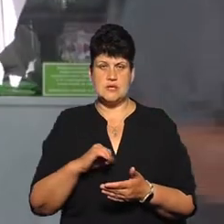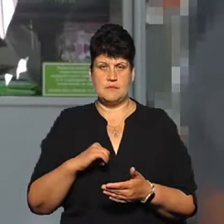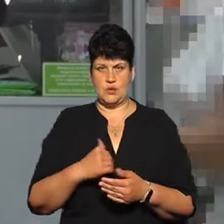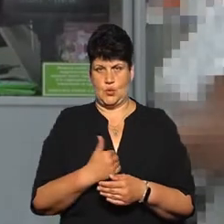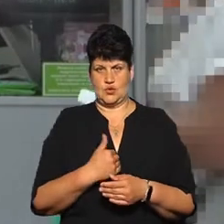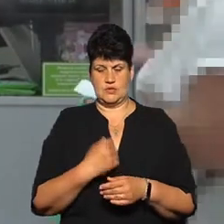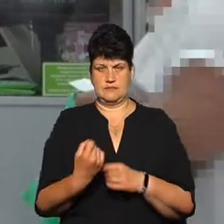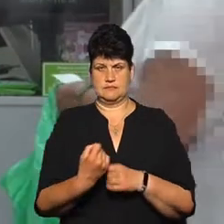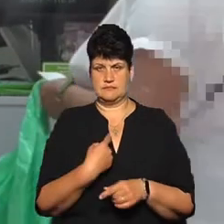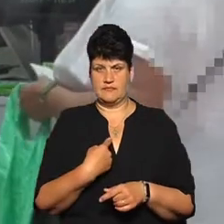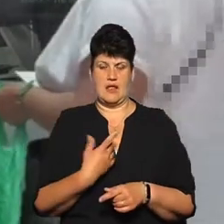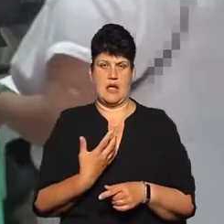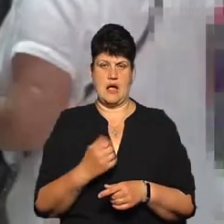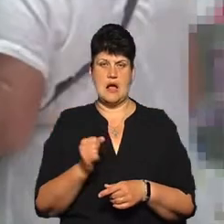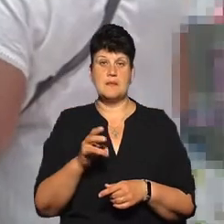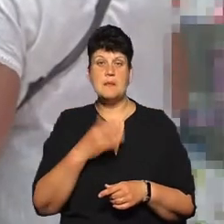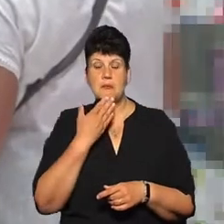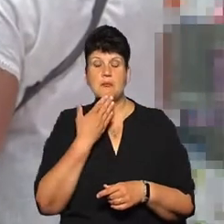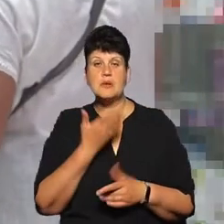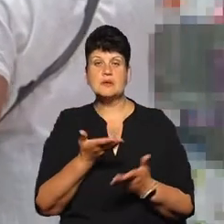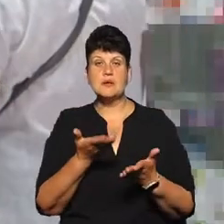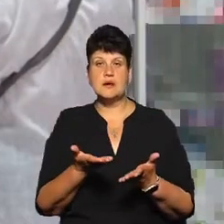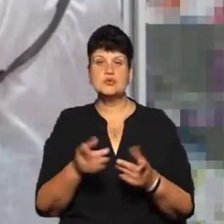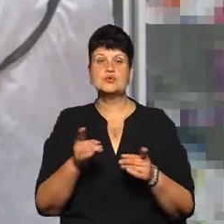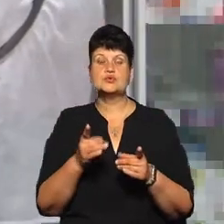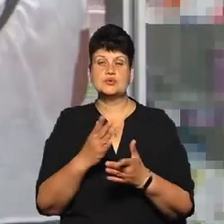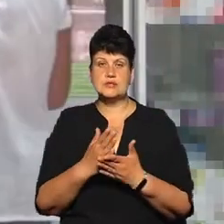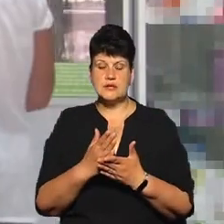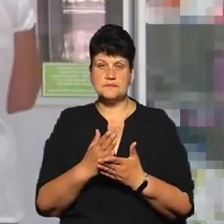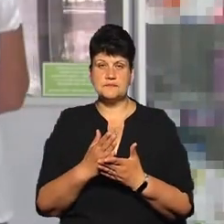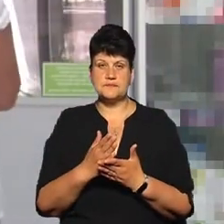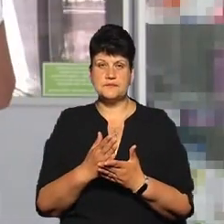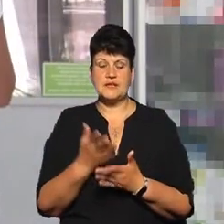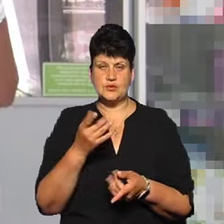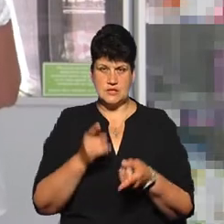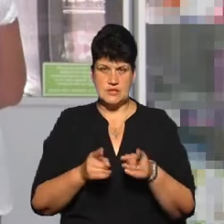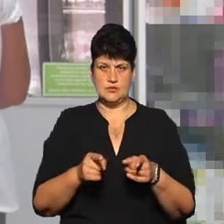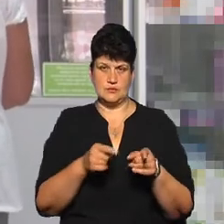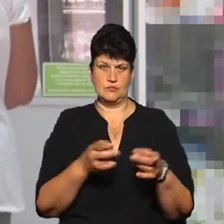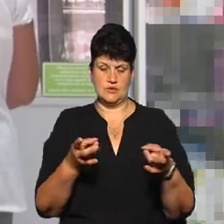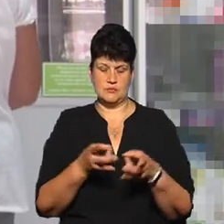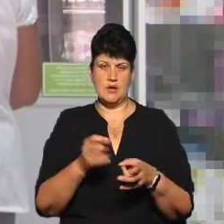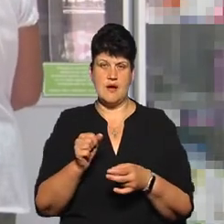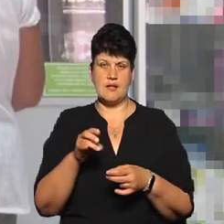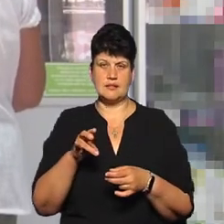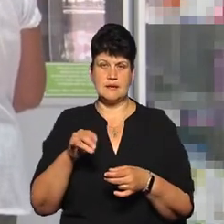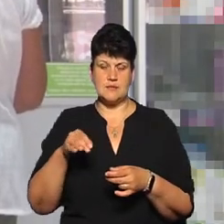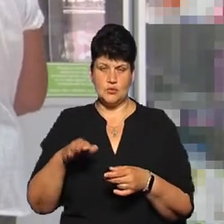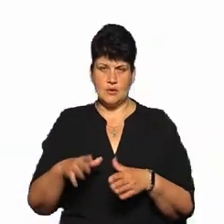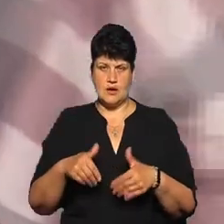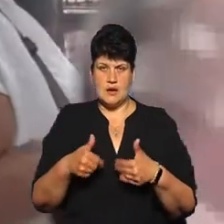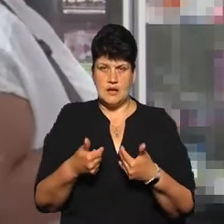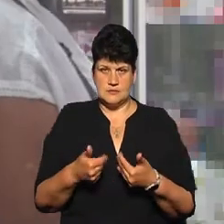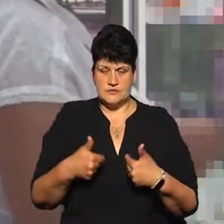тоді запитуємо її симптоматику лікування. Якщо дійсно їй потрібна антибіотика, то радимо звернутися до свого сімейного